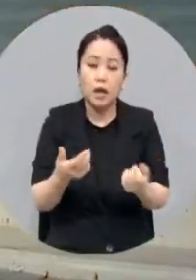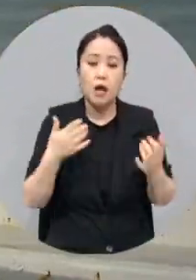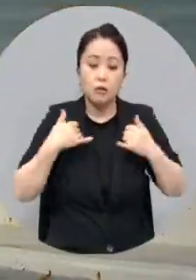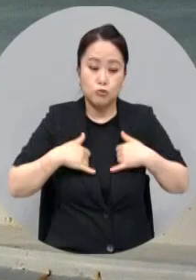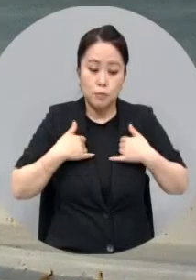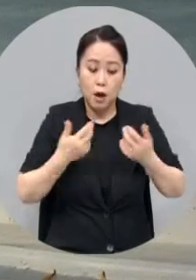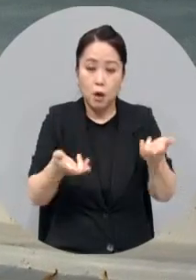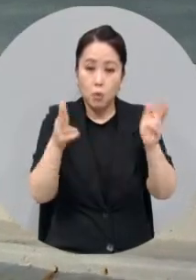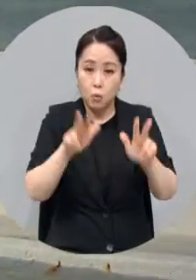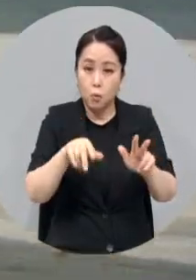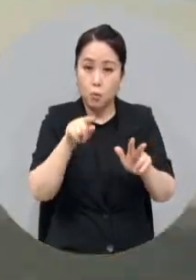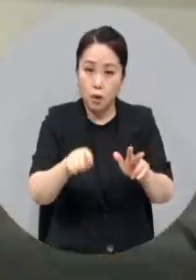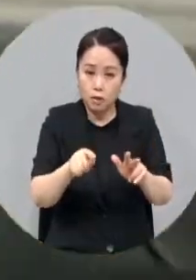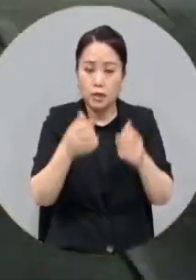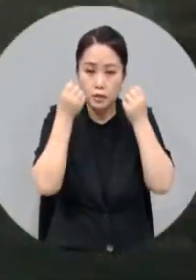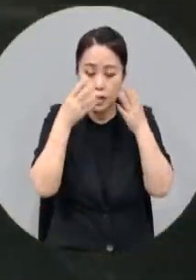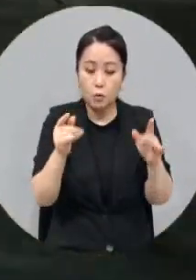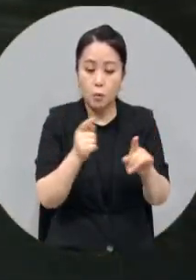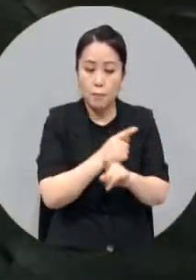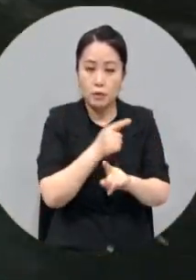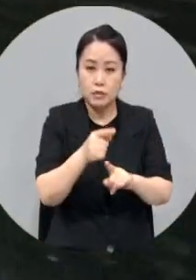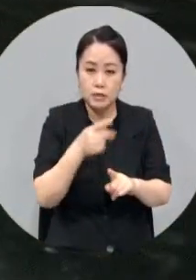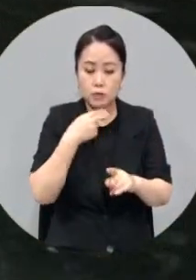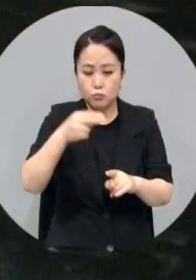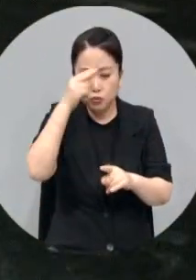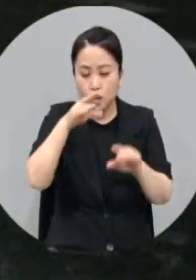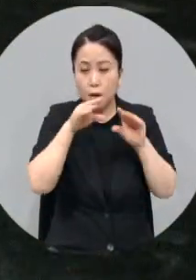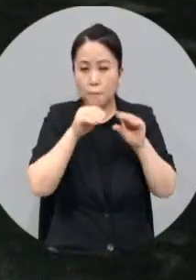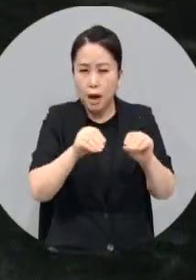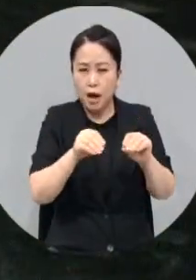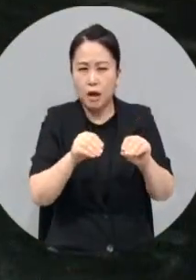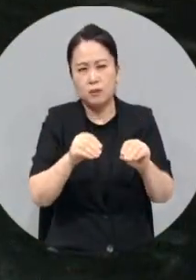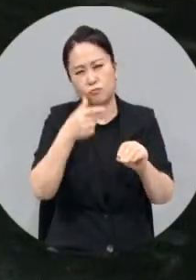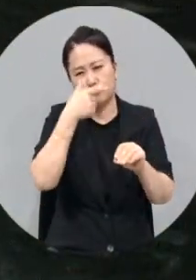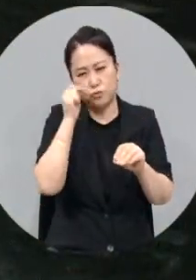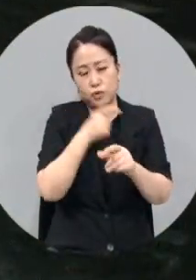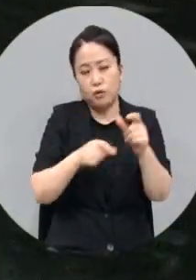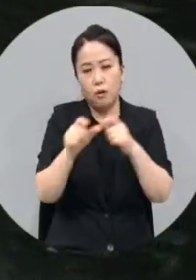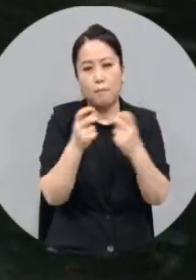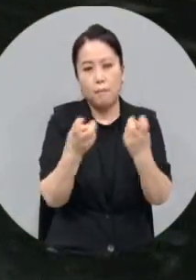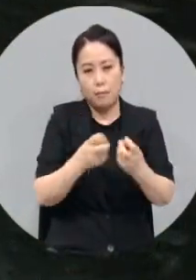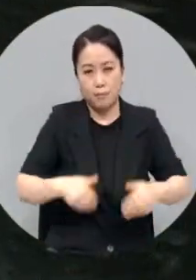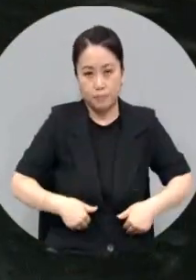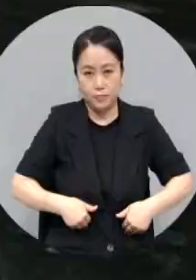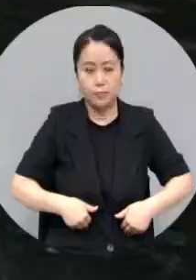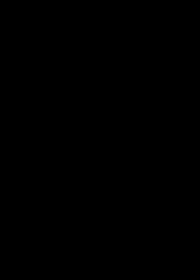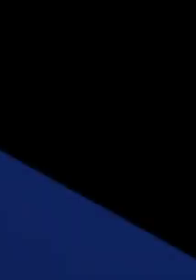변신은 금주 조치만으로는 부족해 보입니다. MBC 뉴스 현지호입니다.